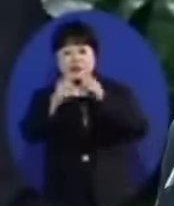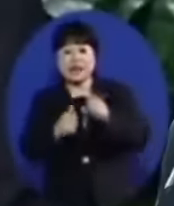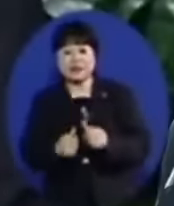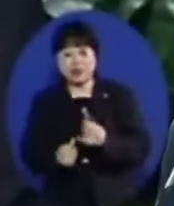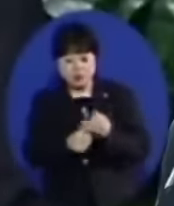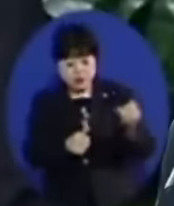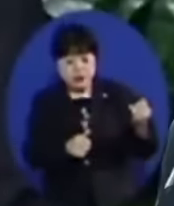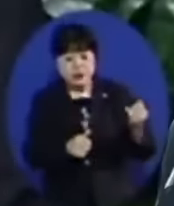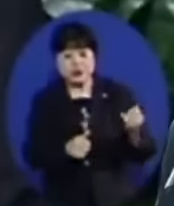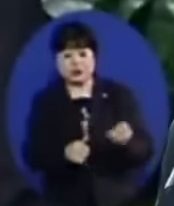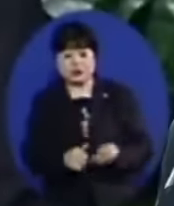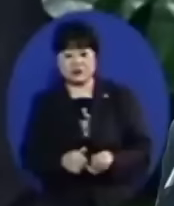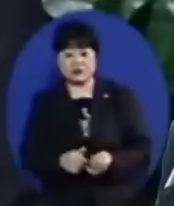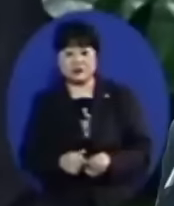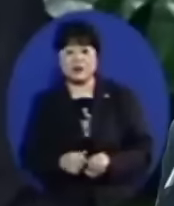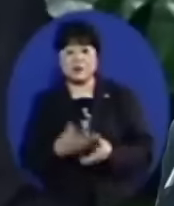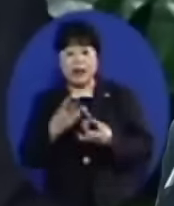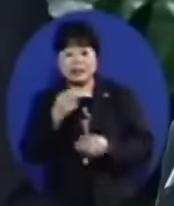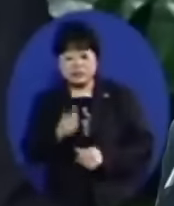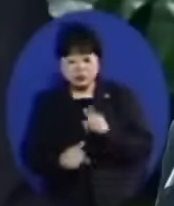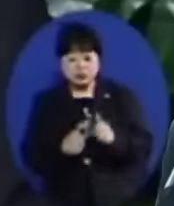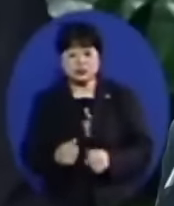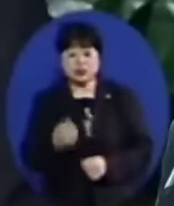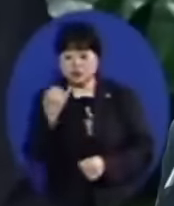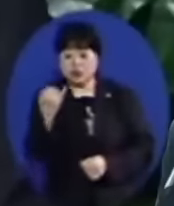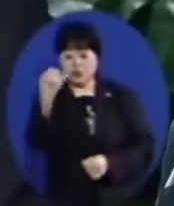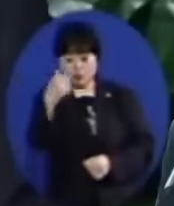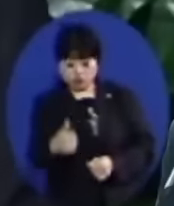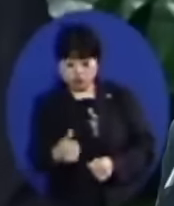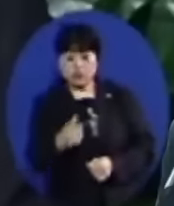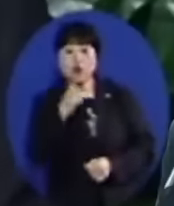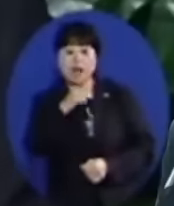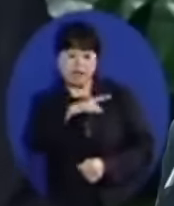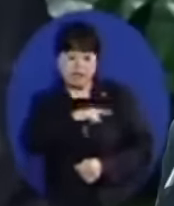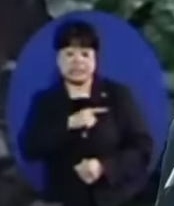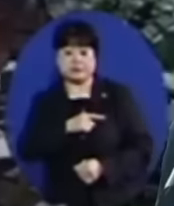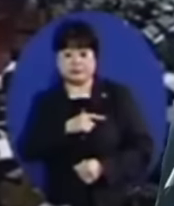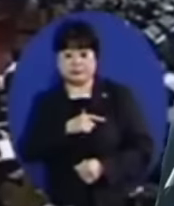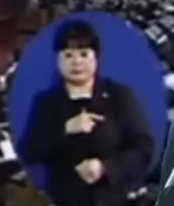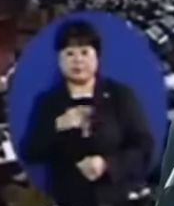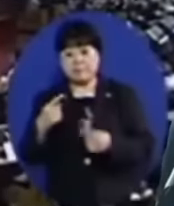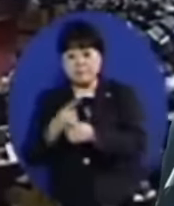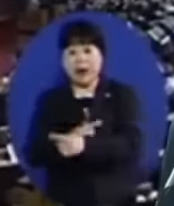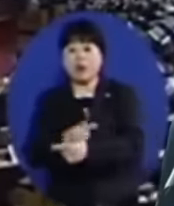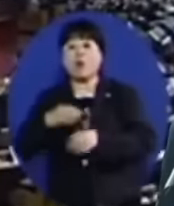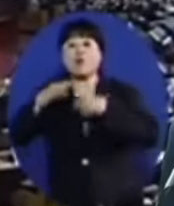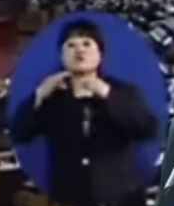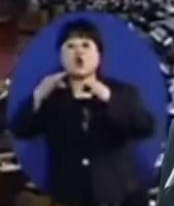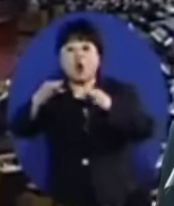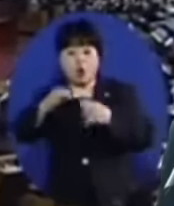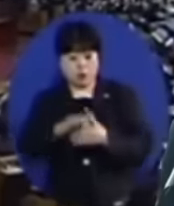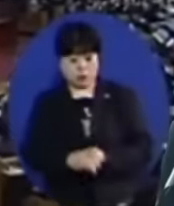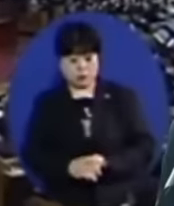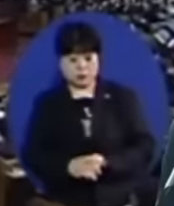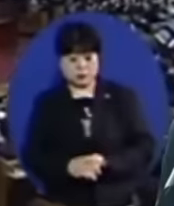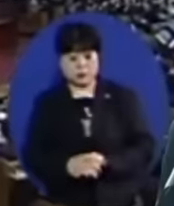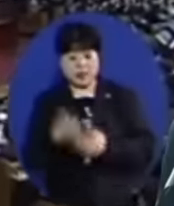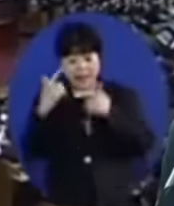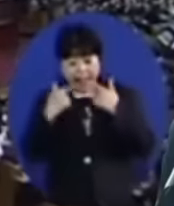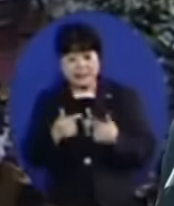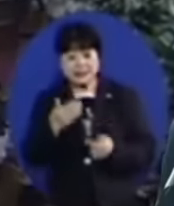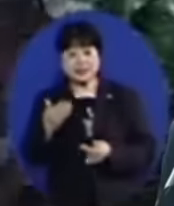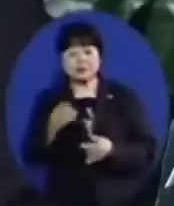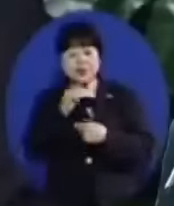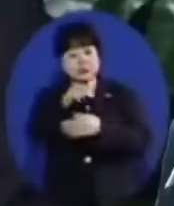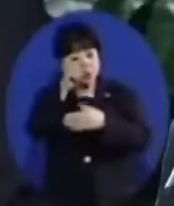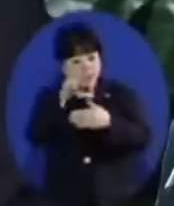사라 많은 자식의 여주 자식도 없는데 이미 말을 바꾼 것처럼 여러분도 항상 여러분의